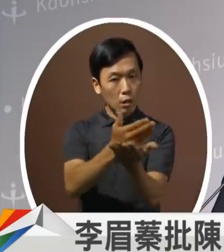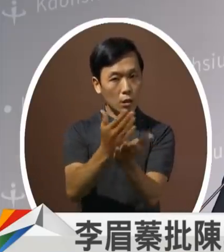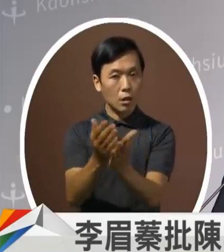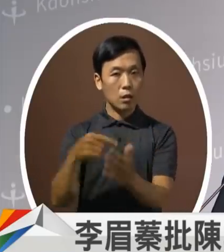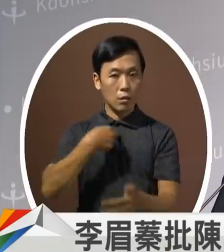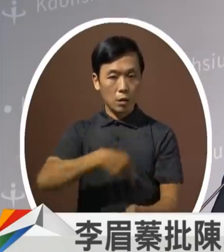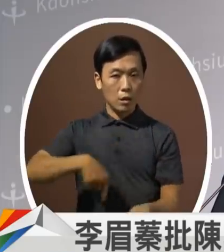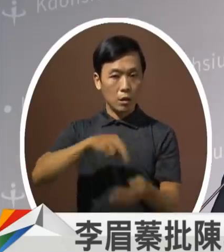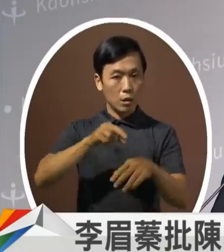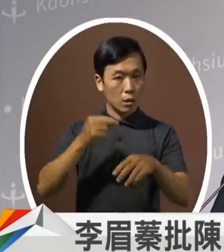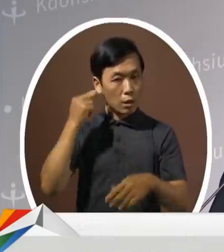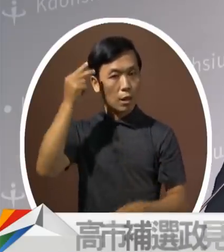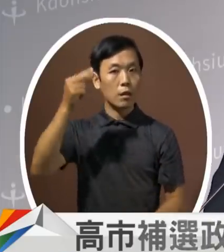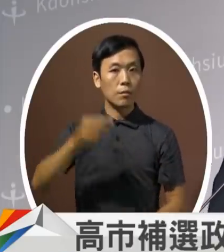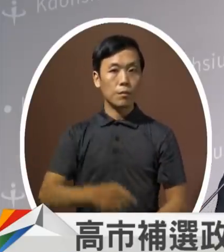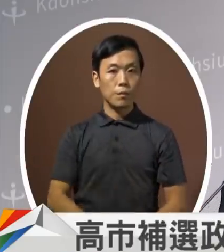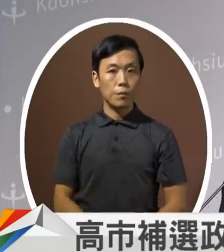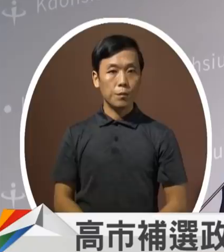感